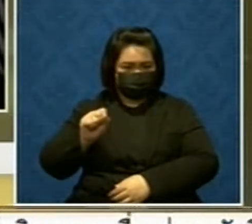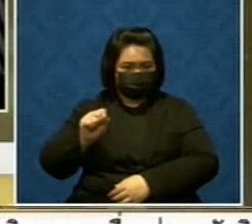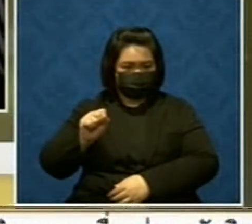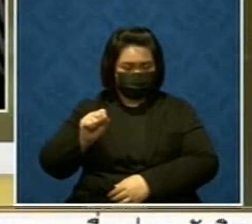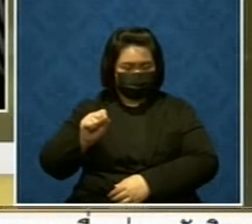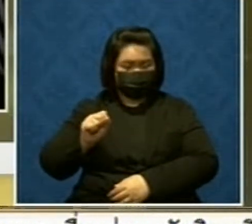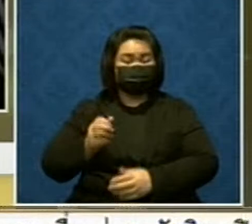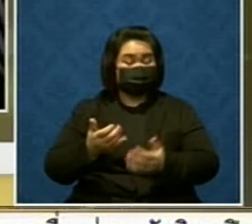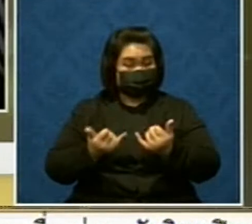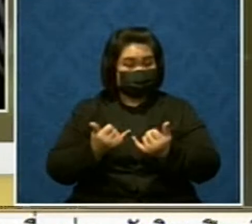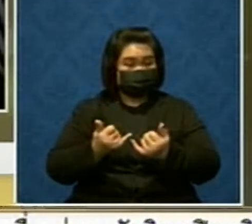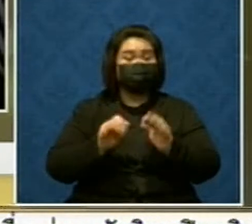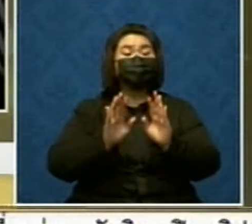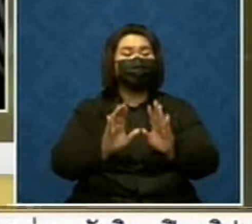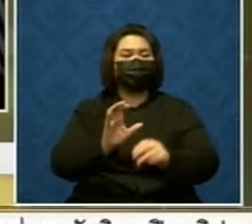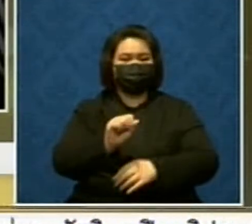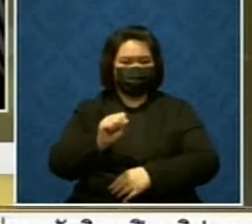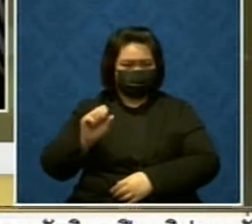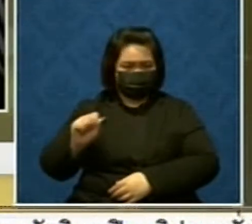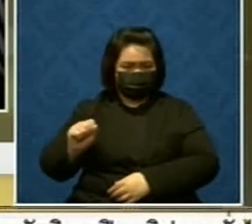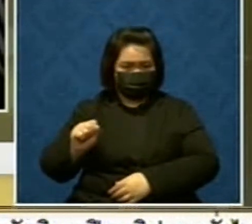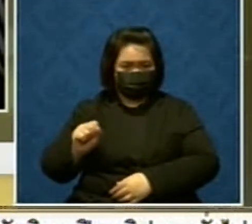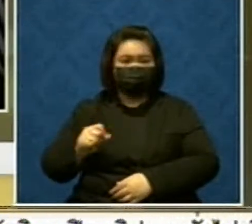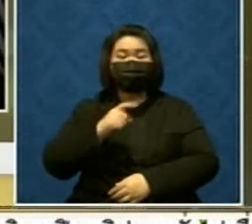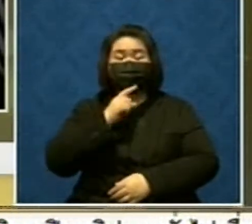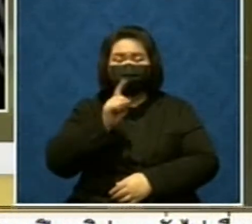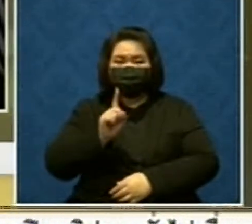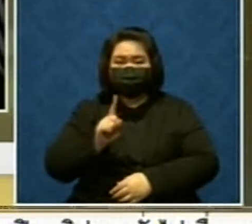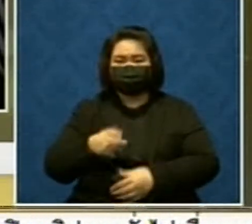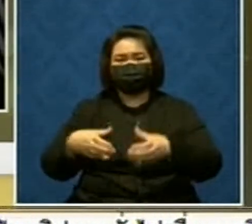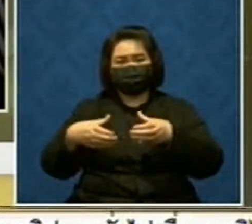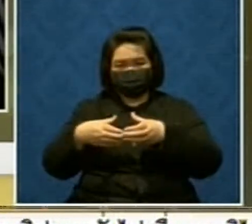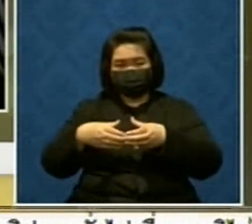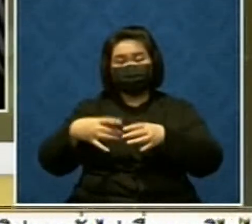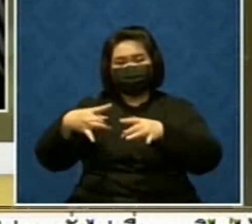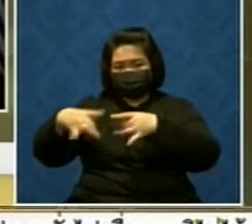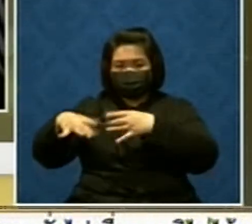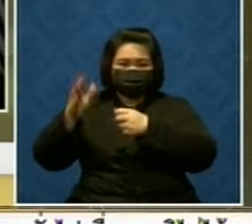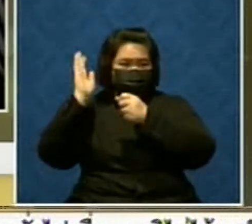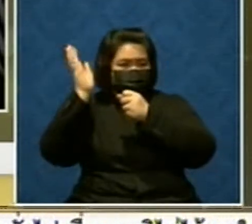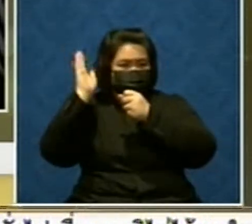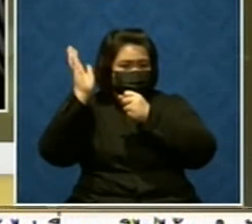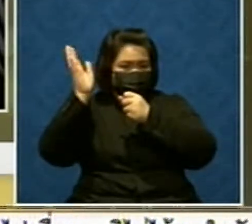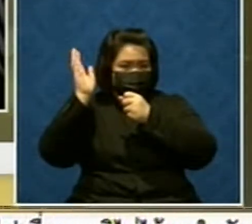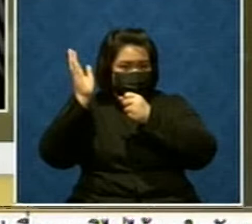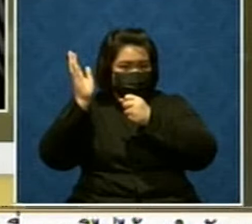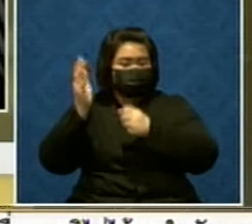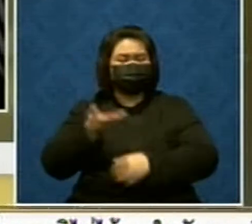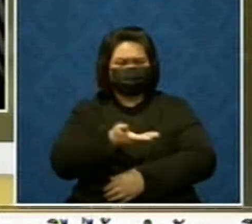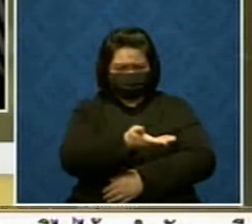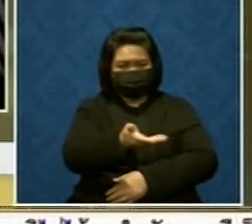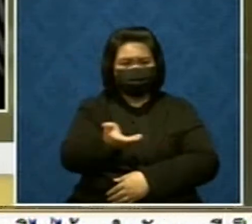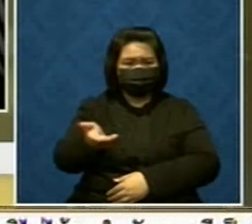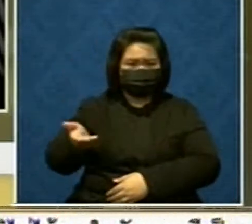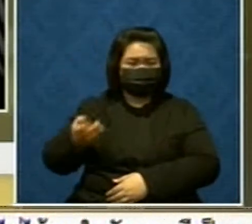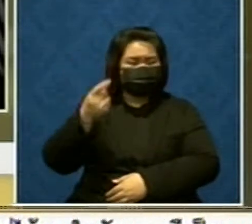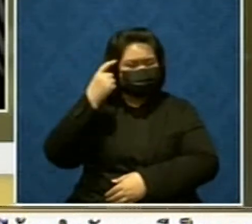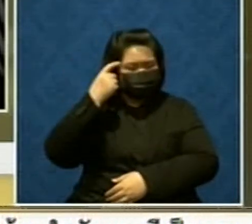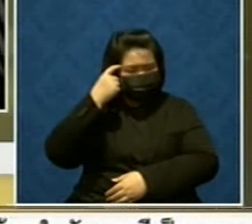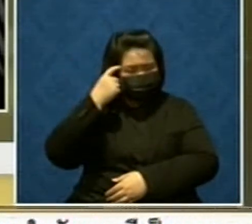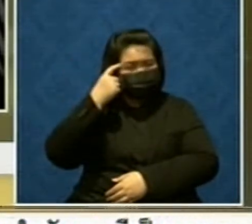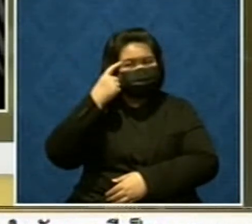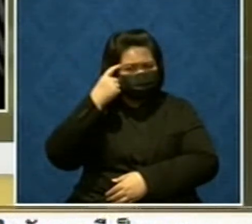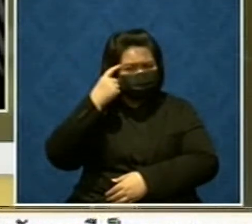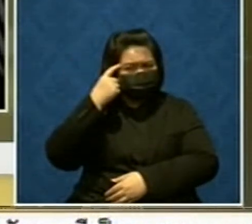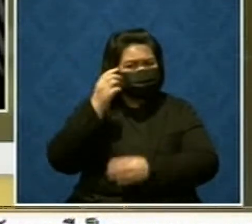สภาสภาที่รักทั้งหลายว่าสิ่งที่ฝ่ายค้านได้อภิปรายได้พูดเนี่ยท่านต้องไปตรองดูว่าท่